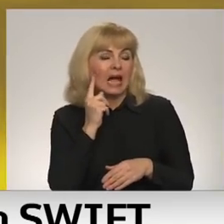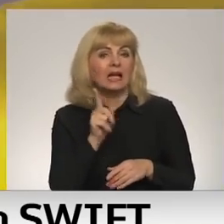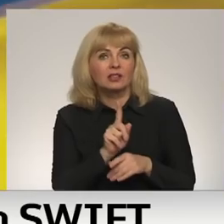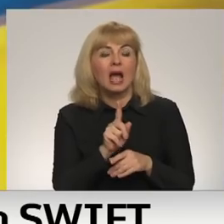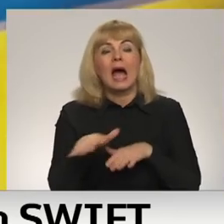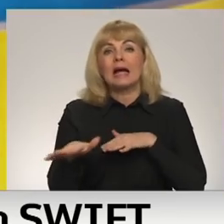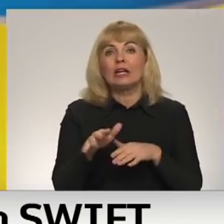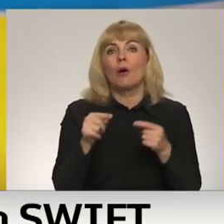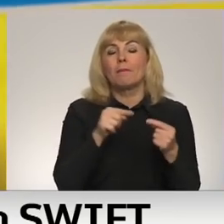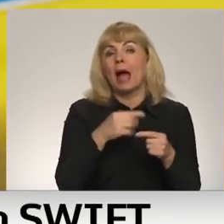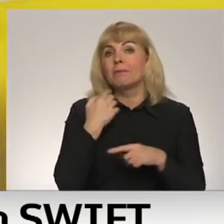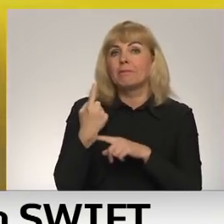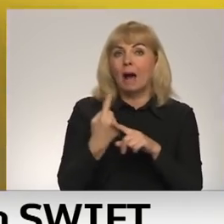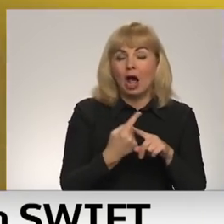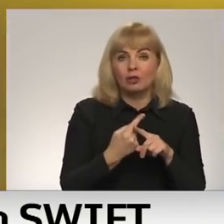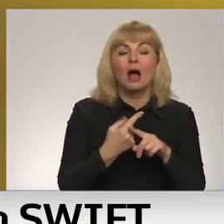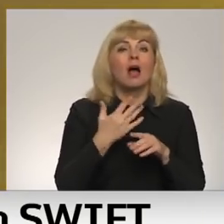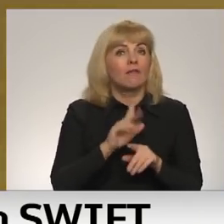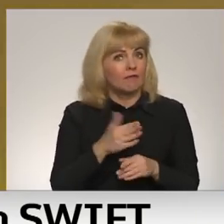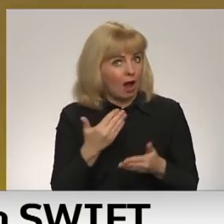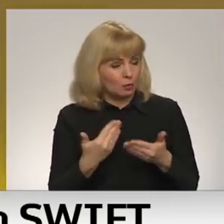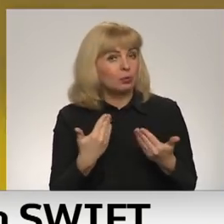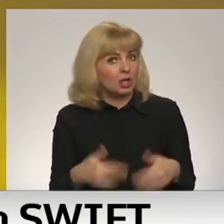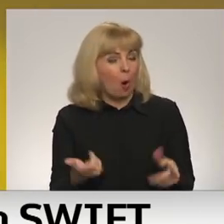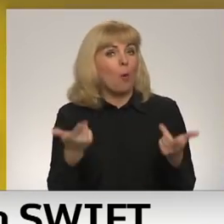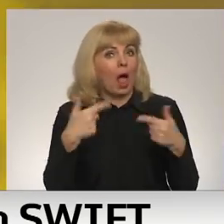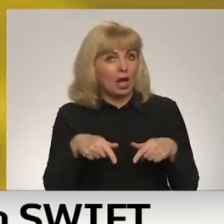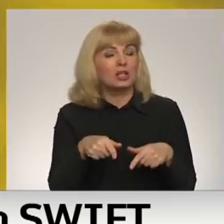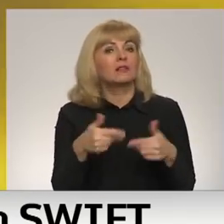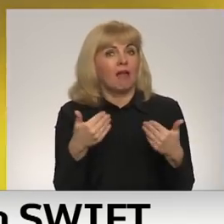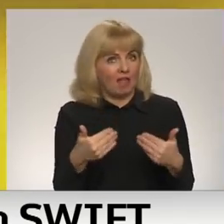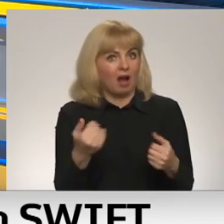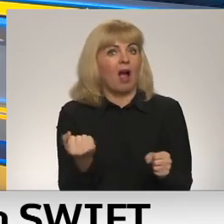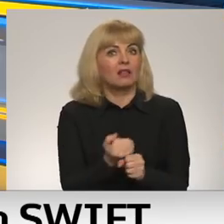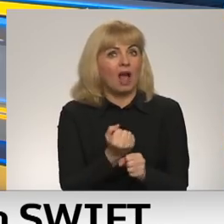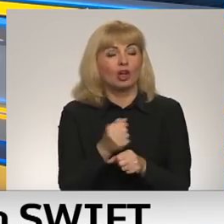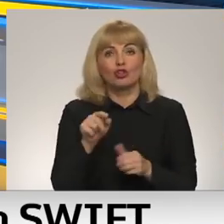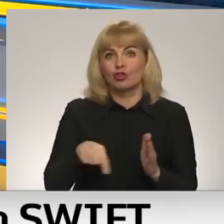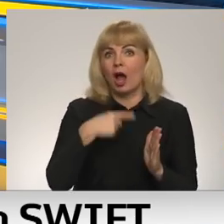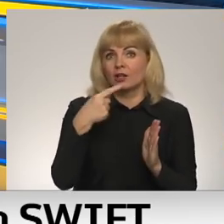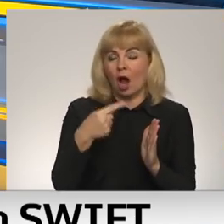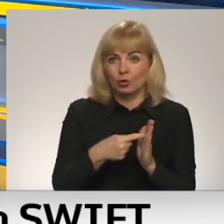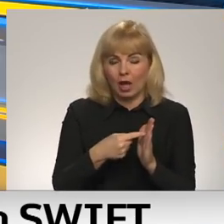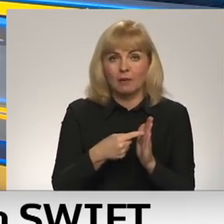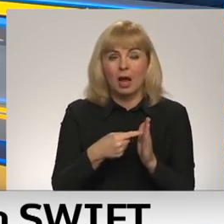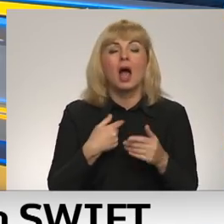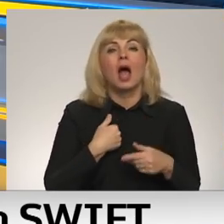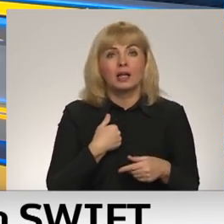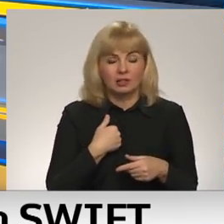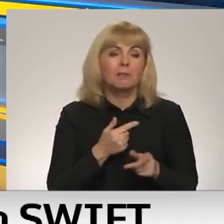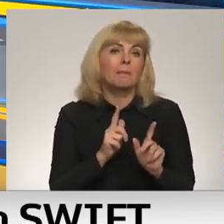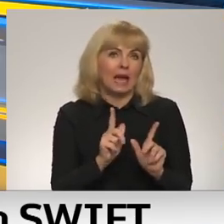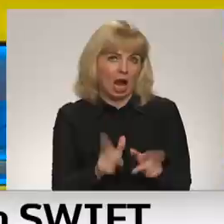rīkoties arī pret Baltkrieviju. Vai nav pienācis laiks to šobrīd jau darīt un vai šajā jautājumā būtu iespējama vienprātība? Es absolūti